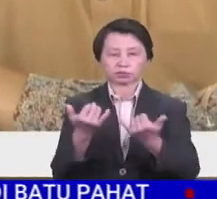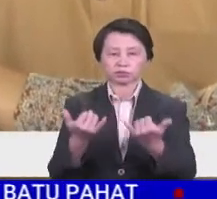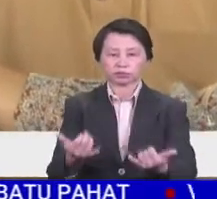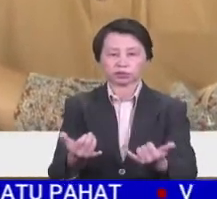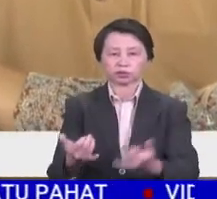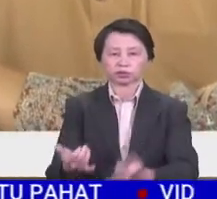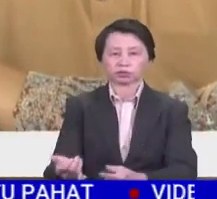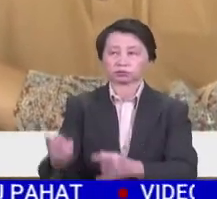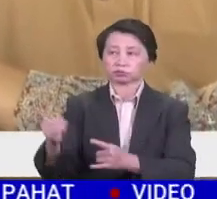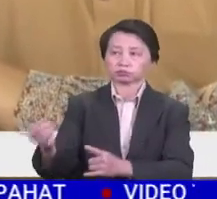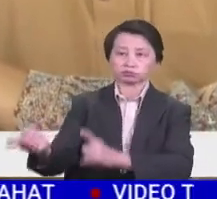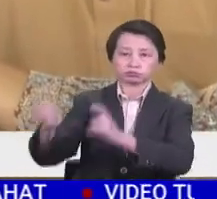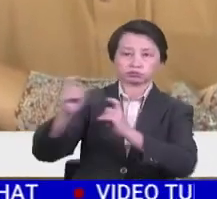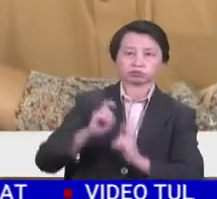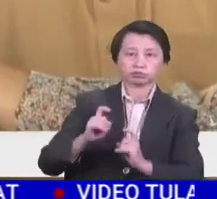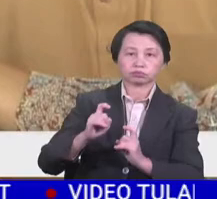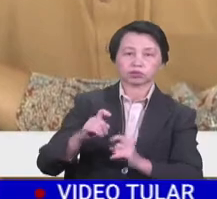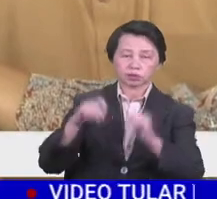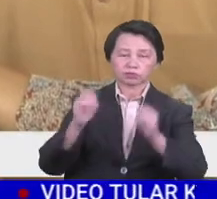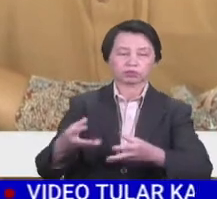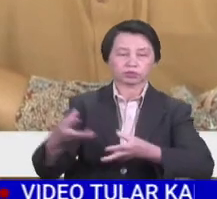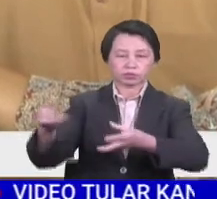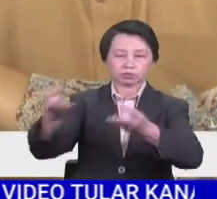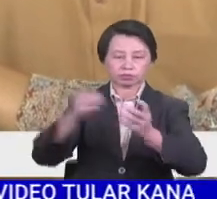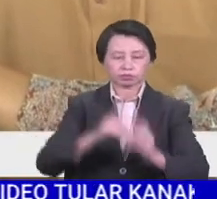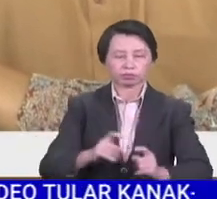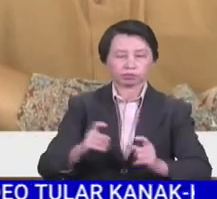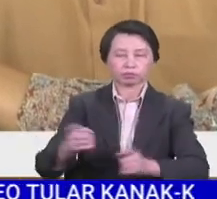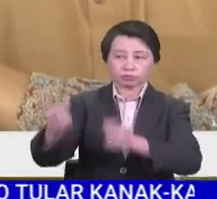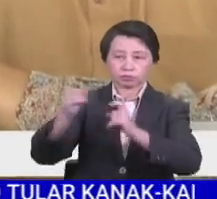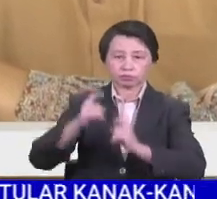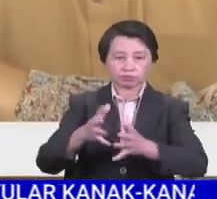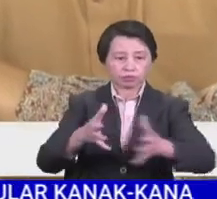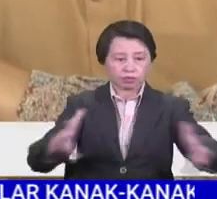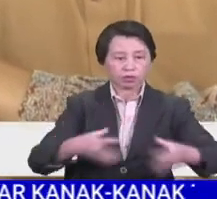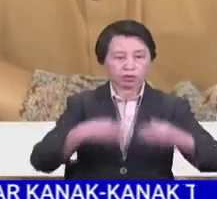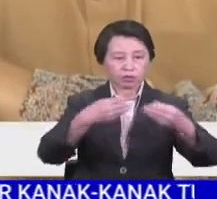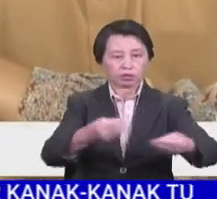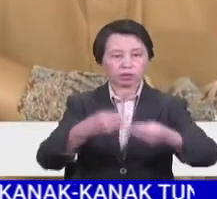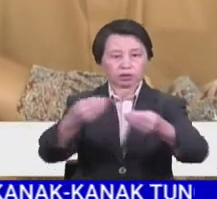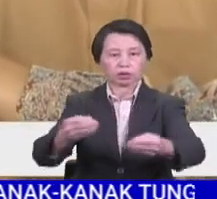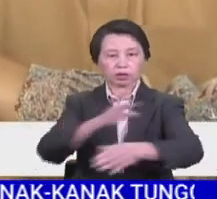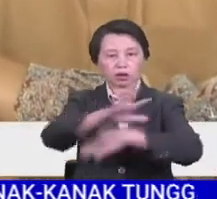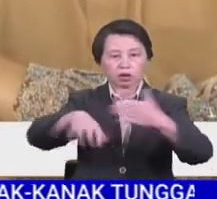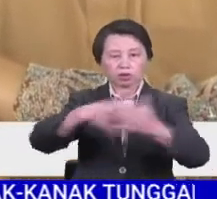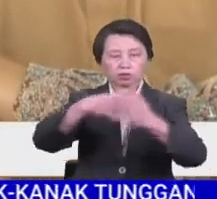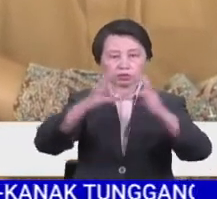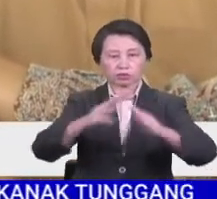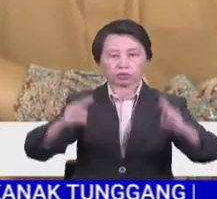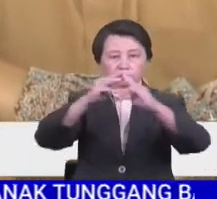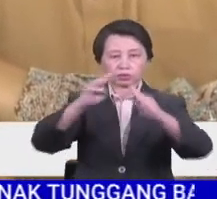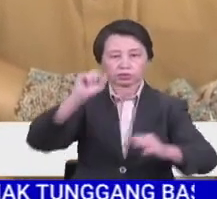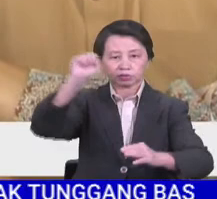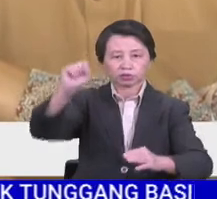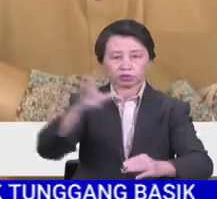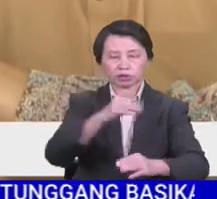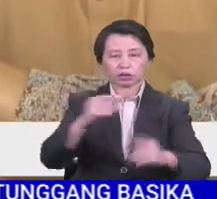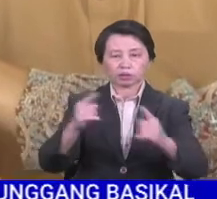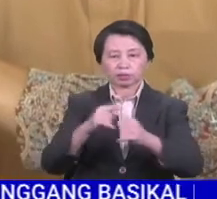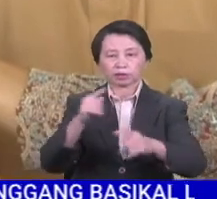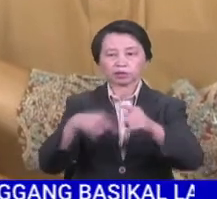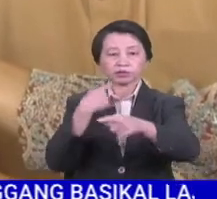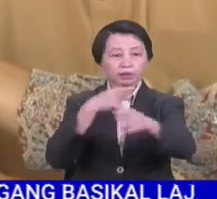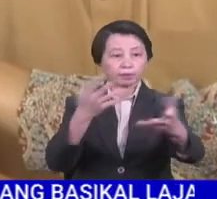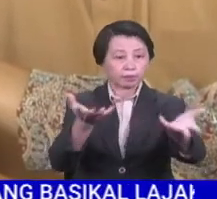sumbangan seperti ini dapat disampaikan kepada seluruh masjid di Sabah dan kepada mereka yang memerlukan dalam